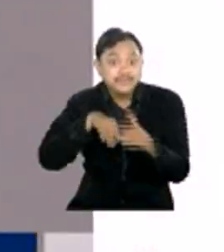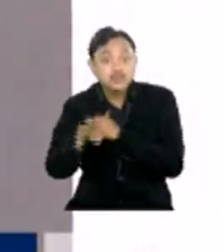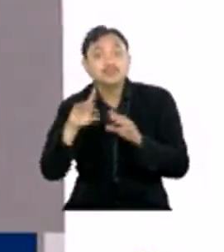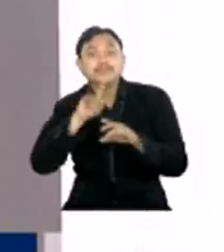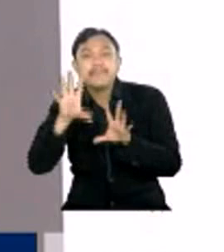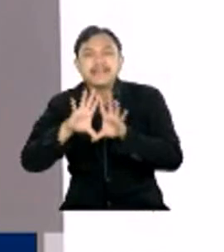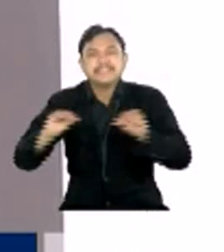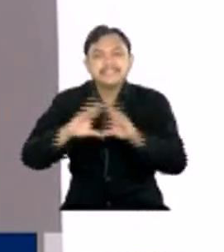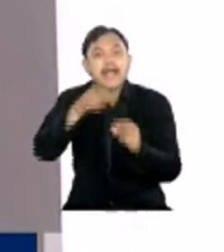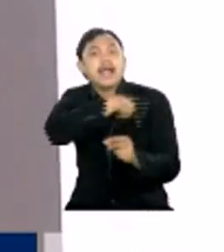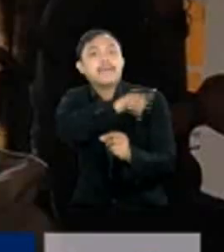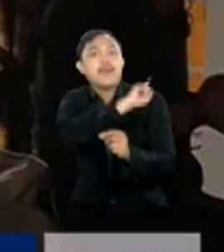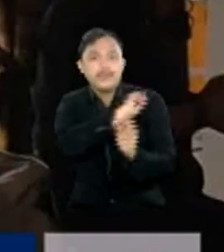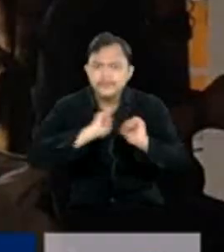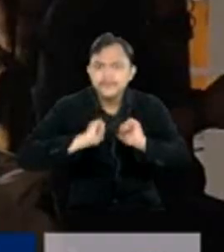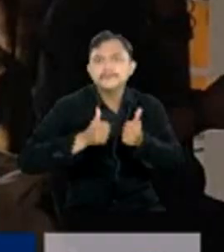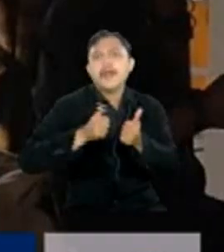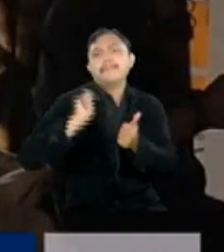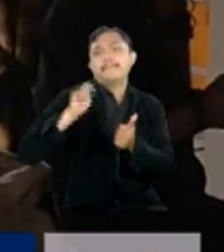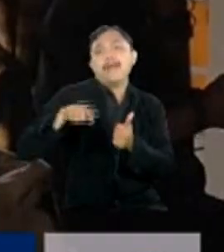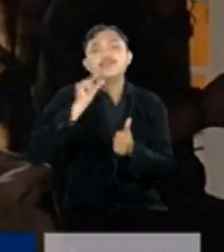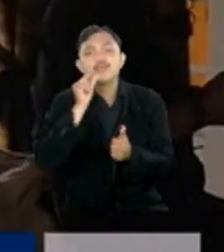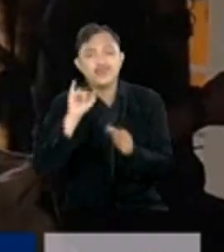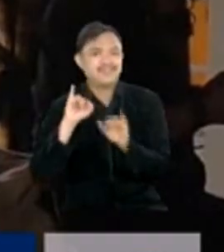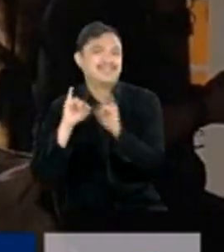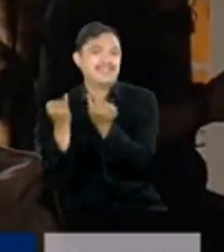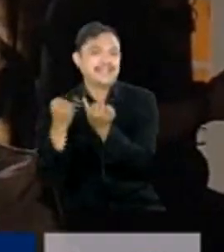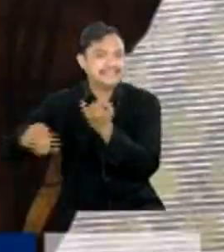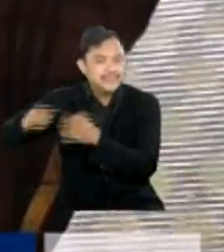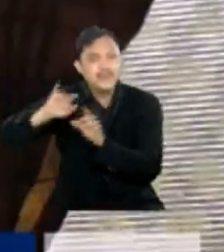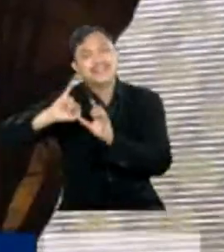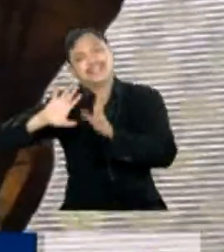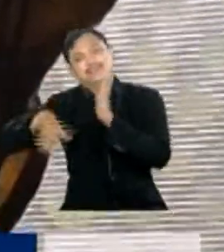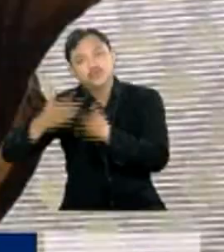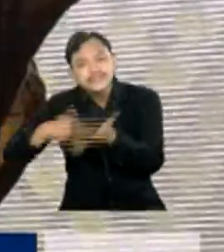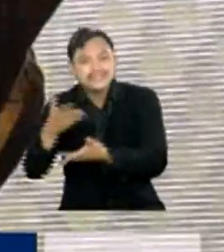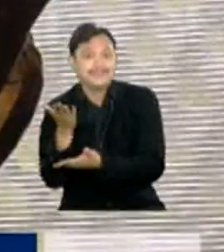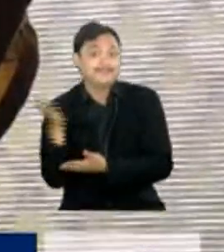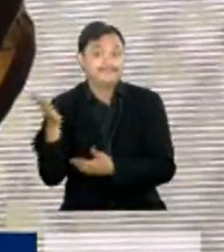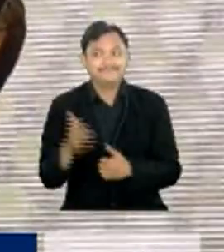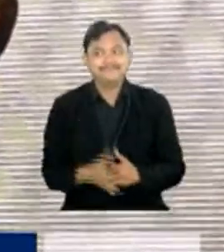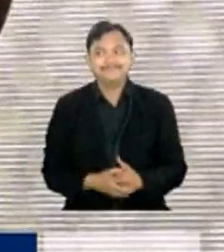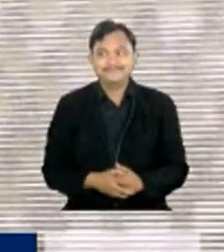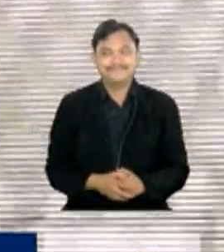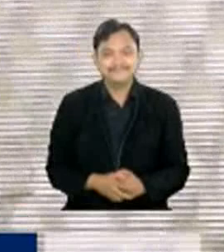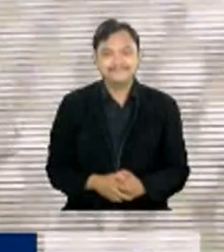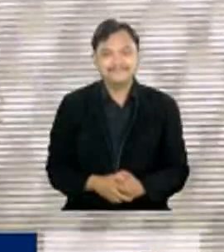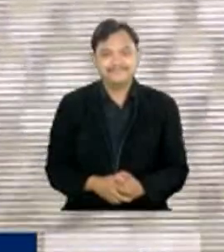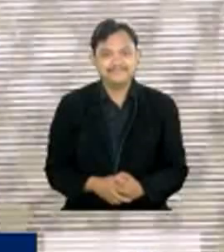disabilitas yang masuk di dalamnya memiliki kemampuan yang siap pakai dalam instansi maupun industri.